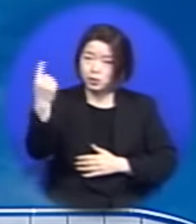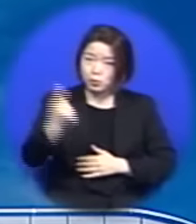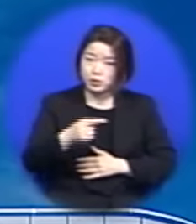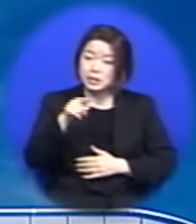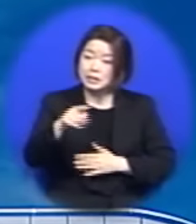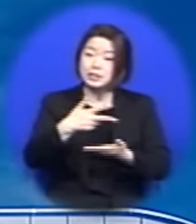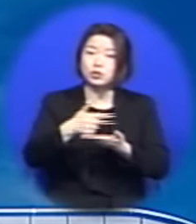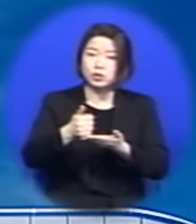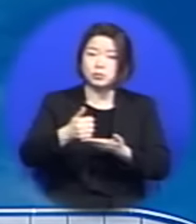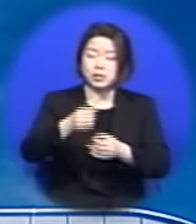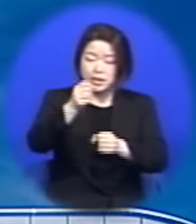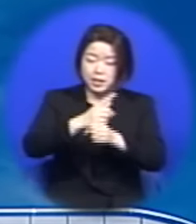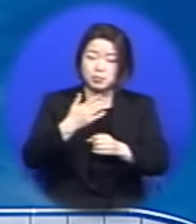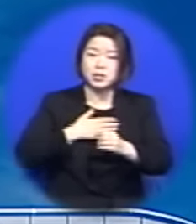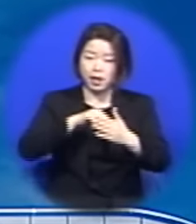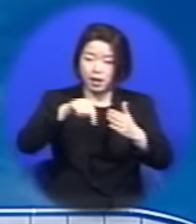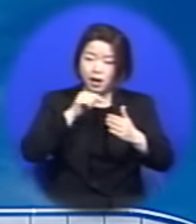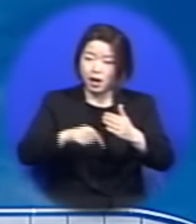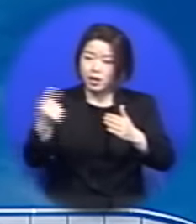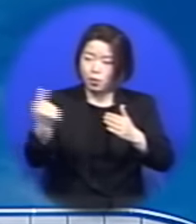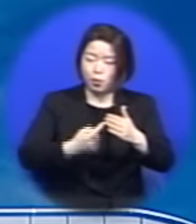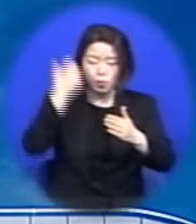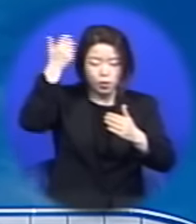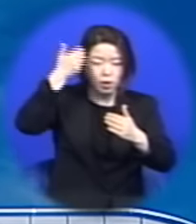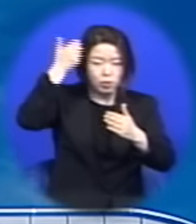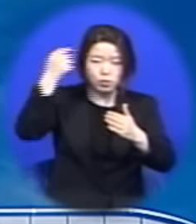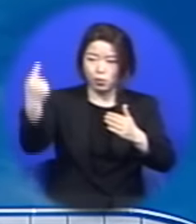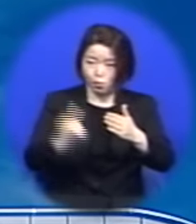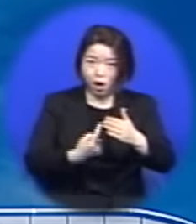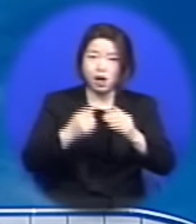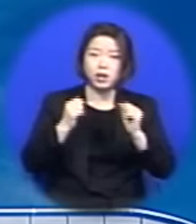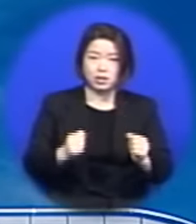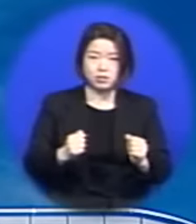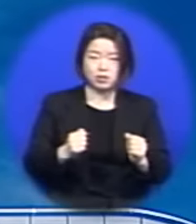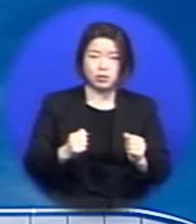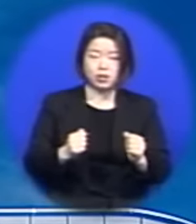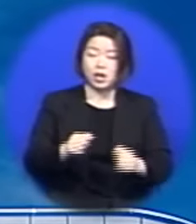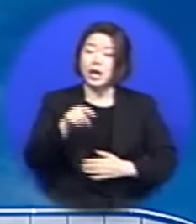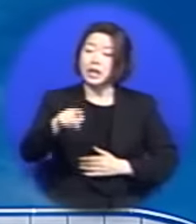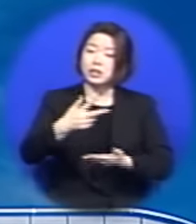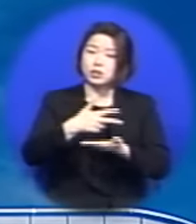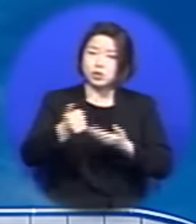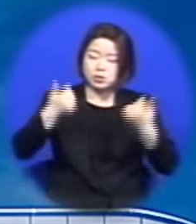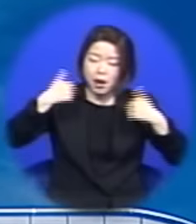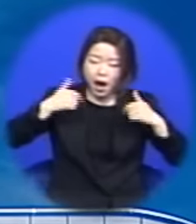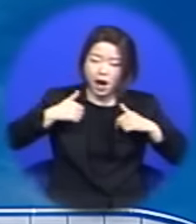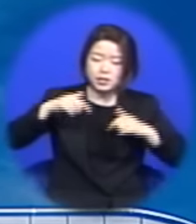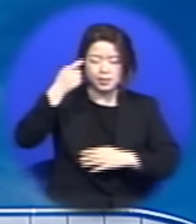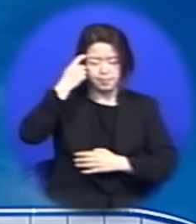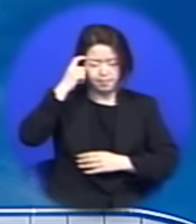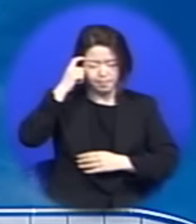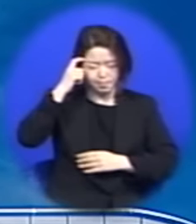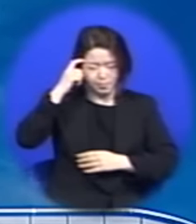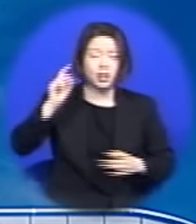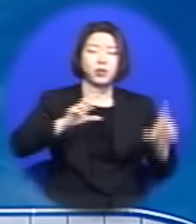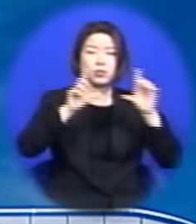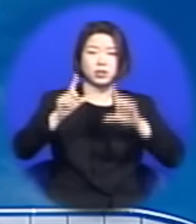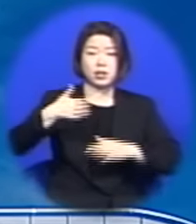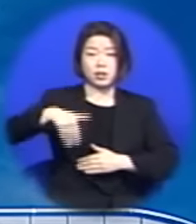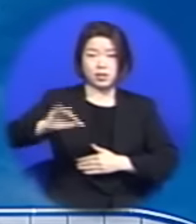이미 내 안에 오셨어요 영으로 내 안에 와 계십니다 그 주님을 항상 생각하고 사는